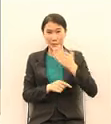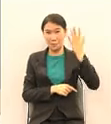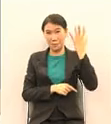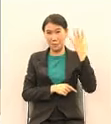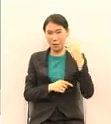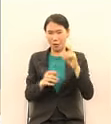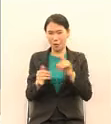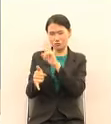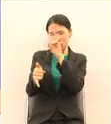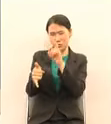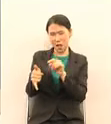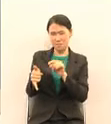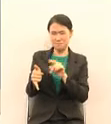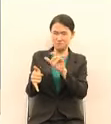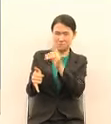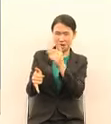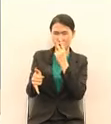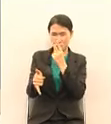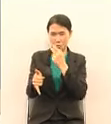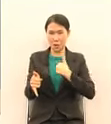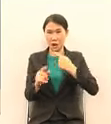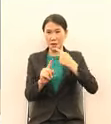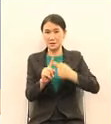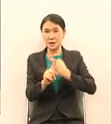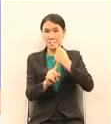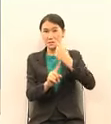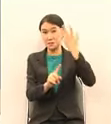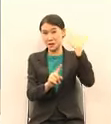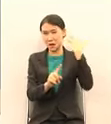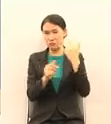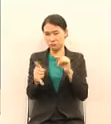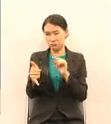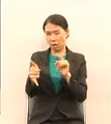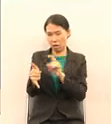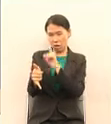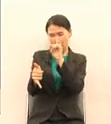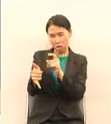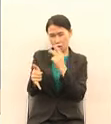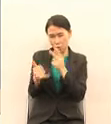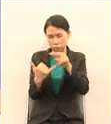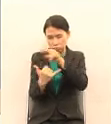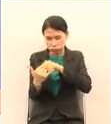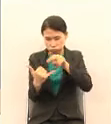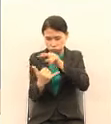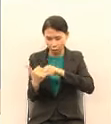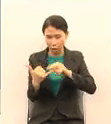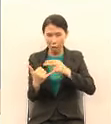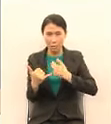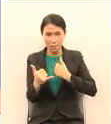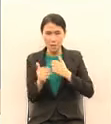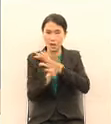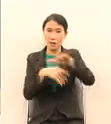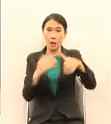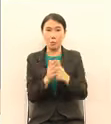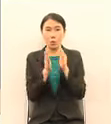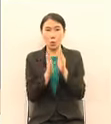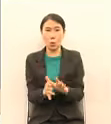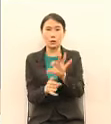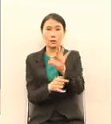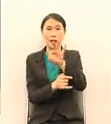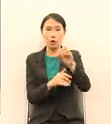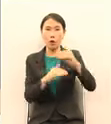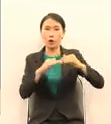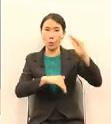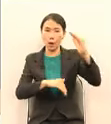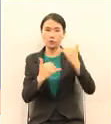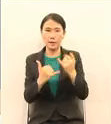ตั้งแต่ต้นเดือนมกราจนถึงปัจจุบันนะครับเราคัดกรองคนไข้ไป900กว่าคนนะครับก็